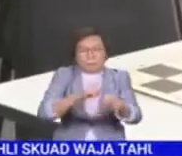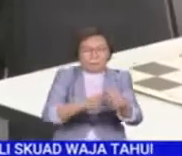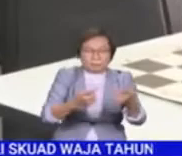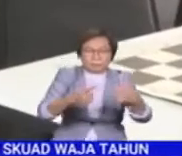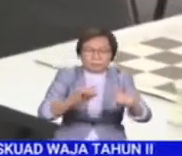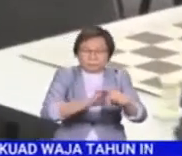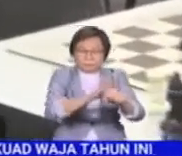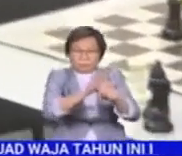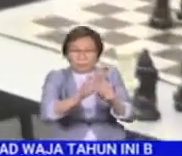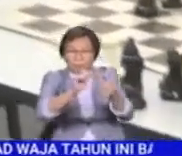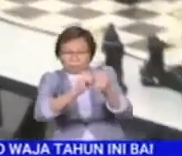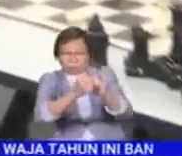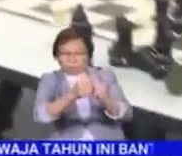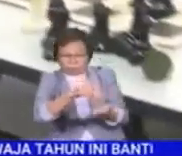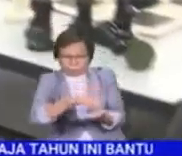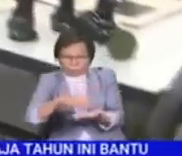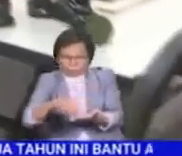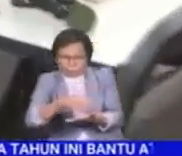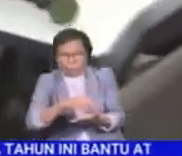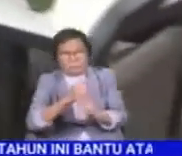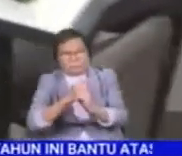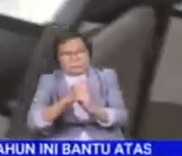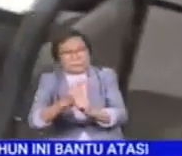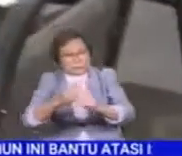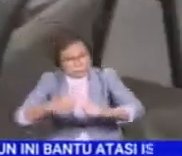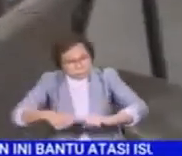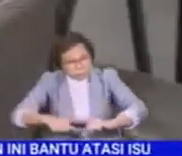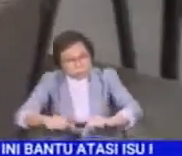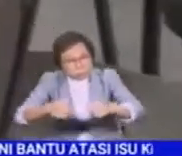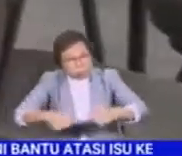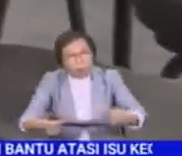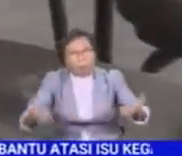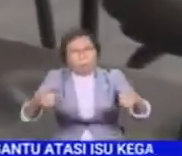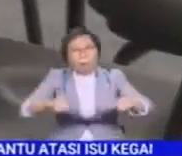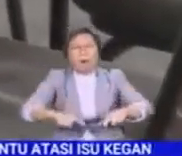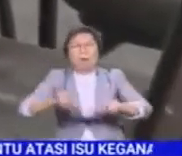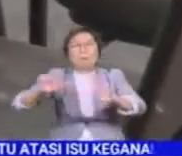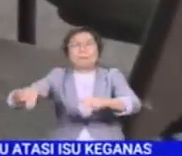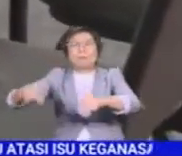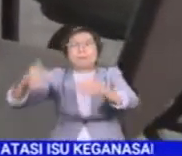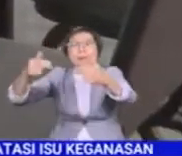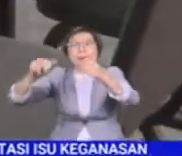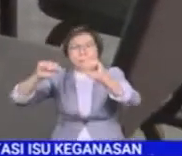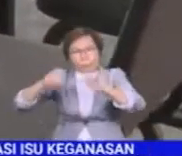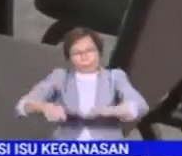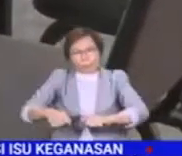COVID-19 ini, sukan ini masih dapat bertahan kerana ia boleh berlangsung secara maya.